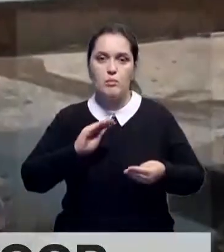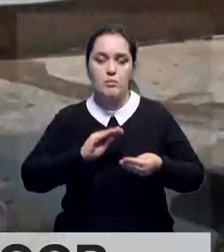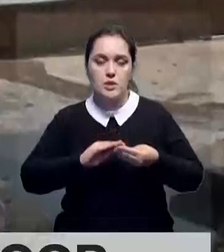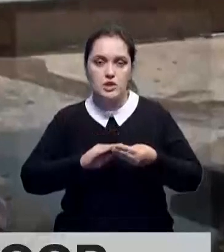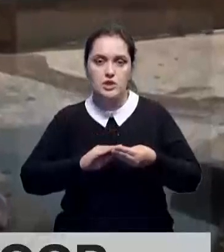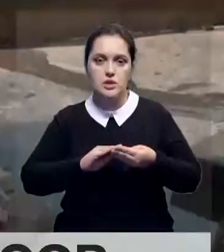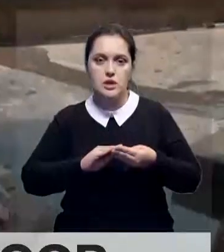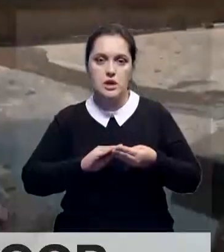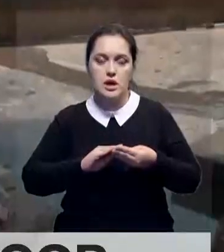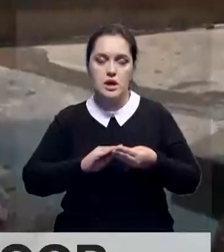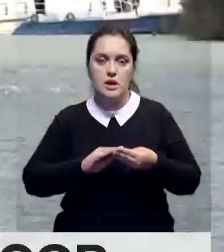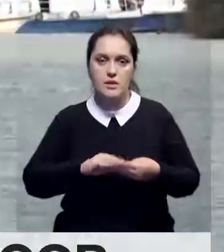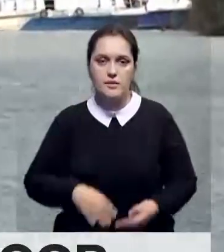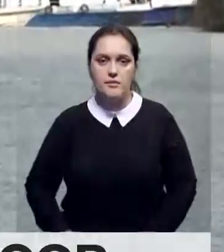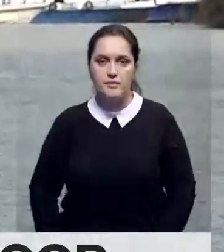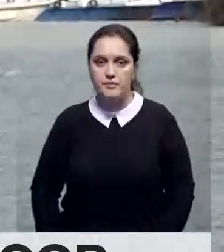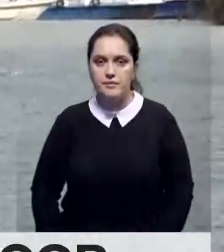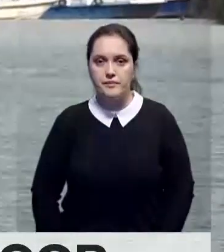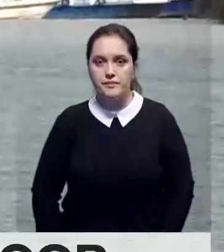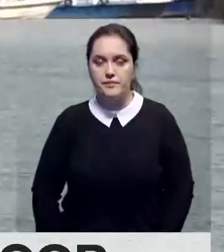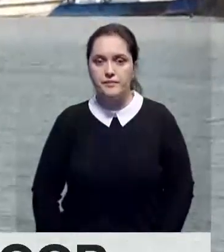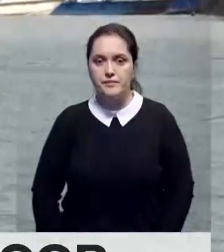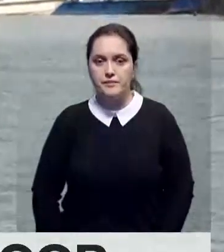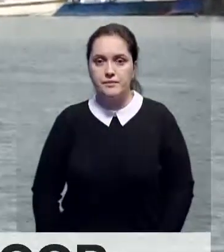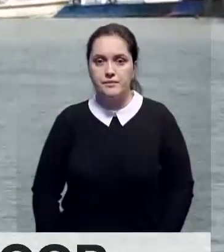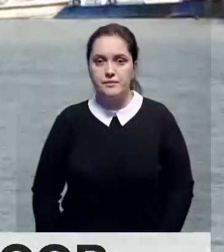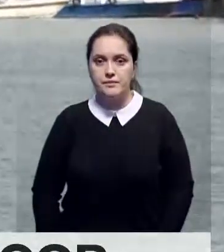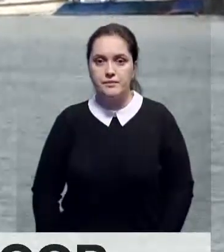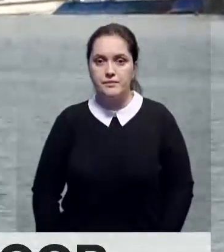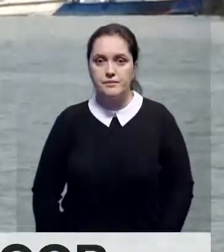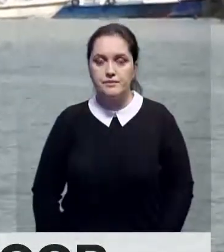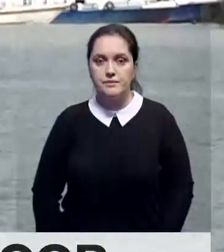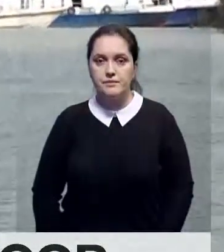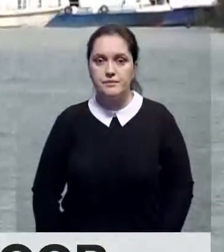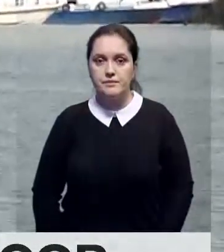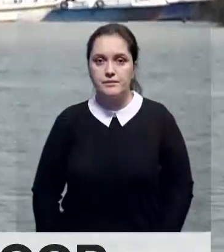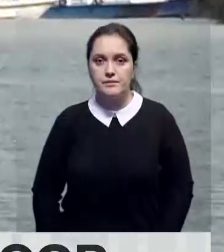уловов. Райхан Тажибаева, Сламбек Шигыр, Айбек Байзаков, Атырау, Хабар 24.